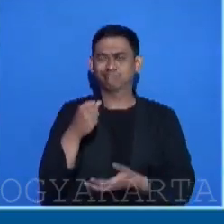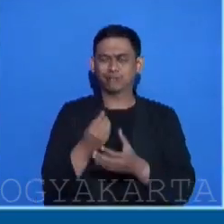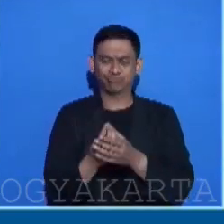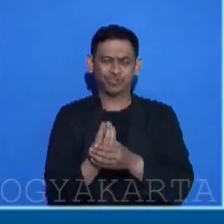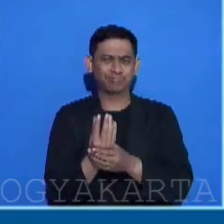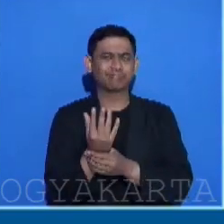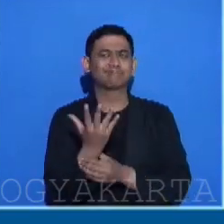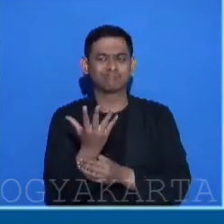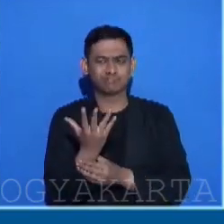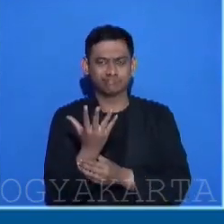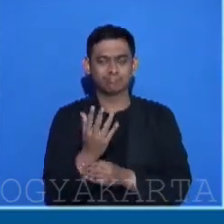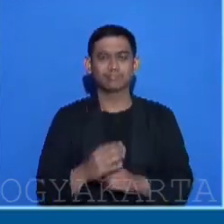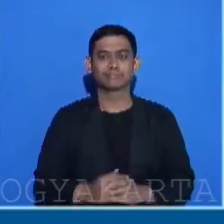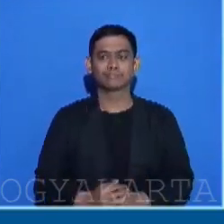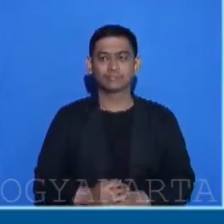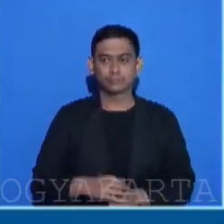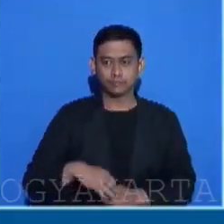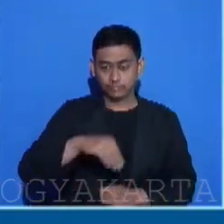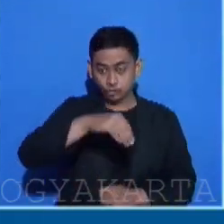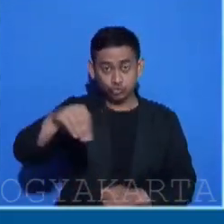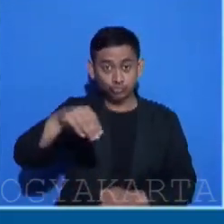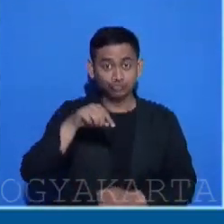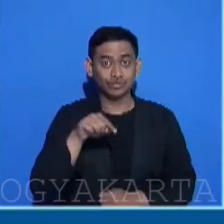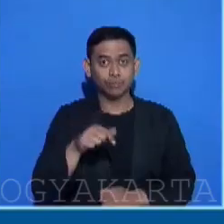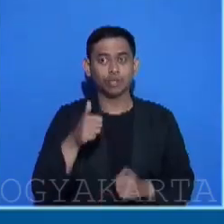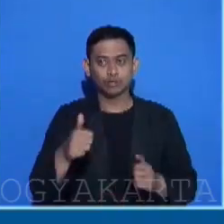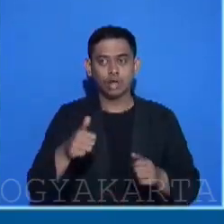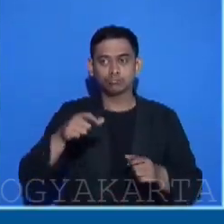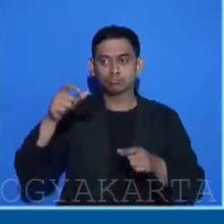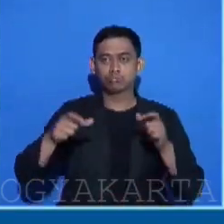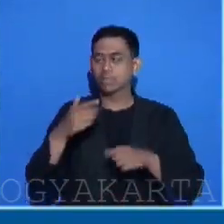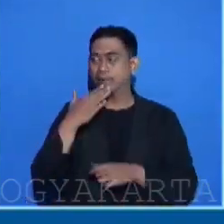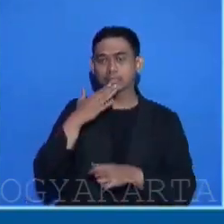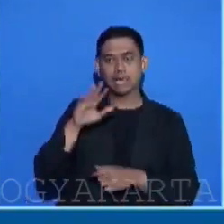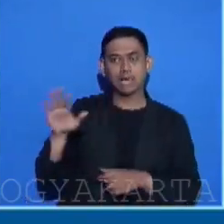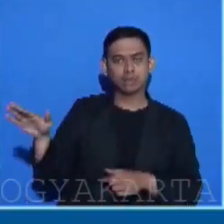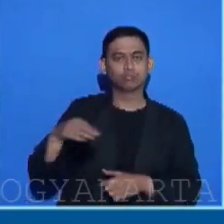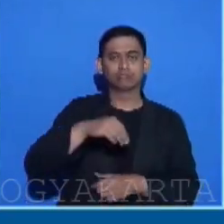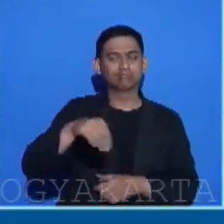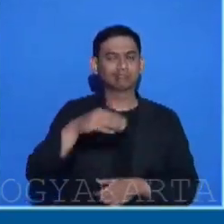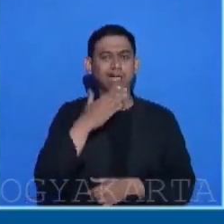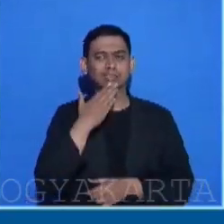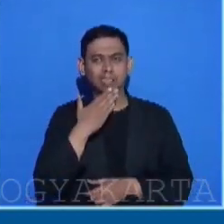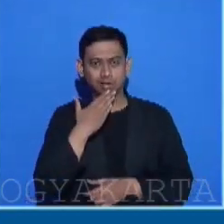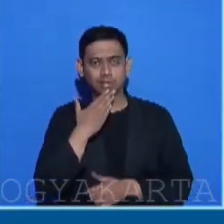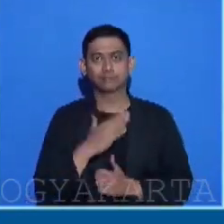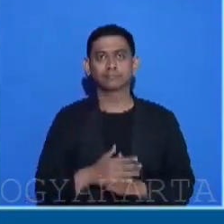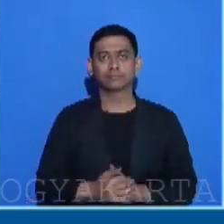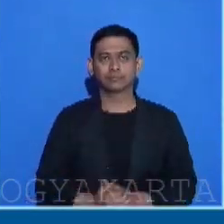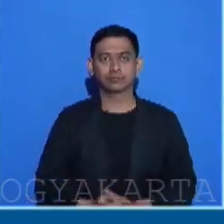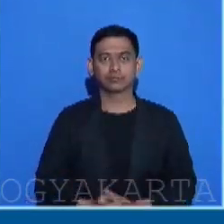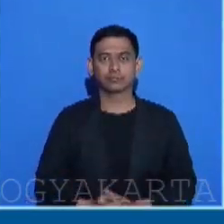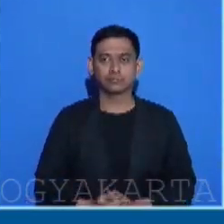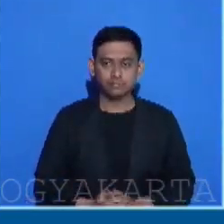kul pupuke Sae nek namung kados tiangtiang n puk namunga ng setaniku